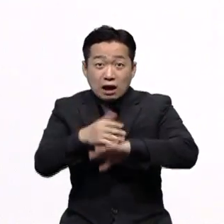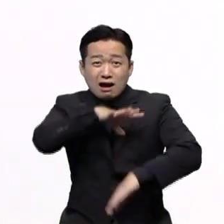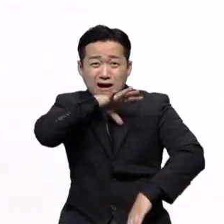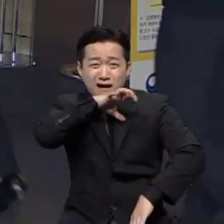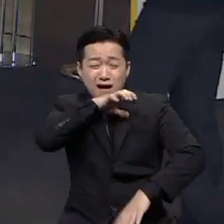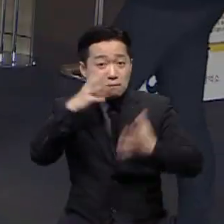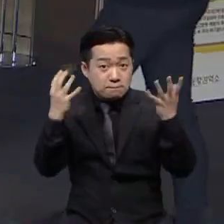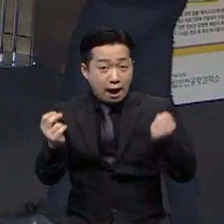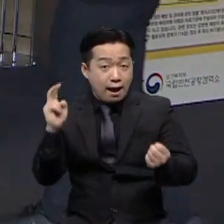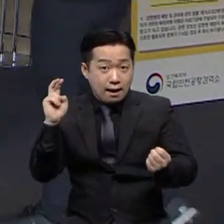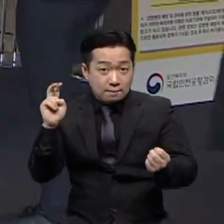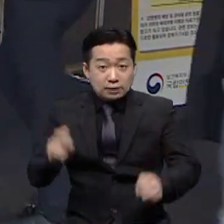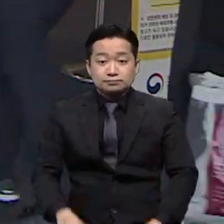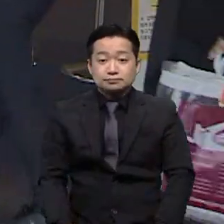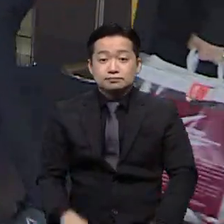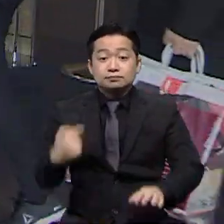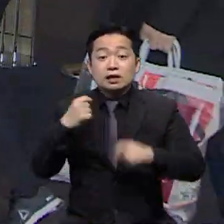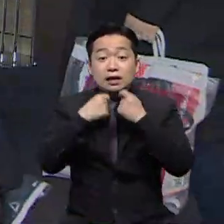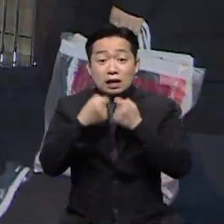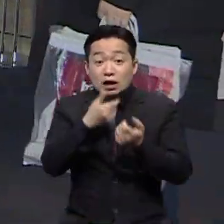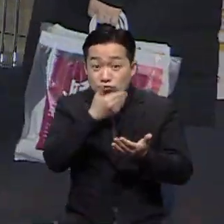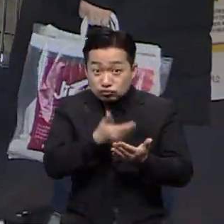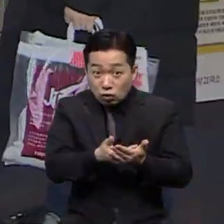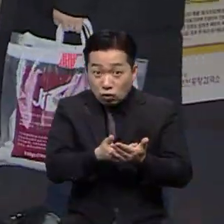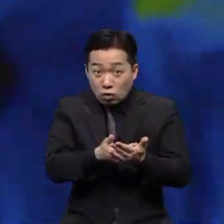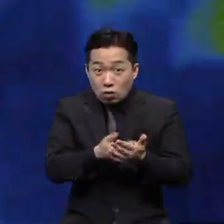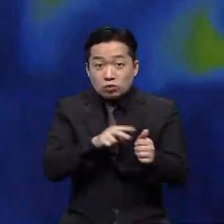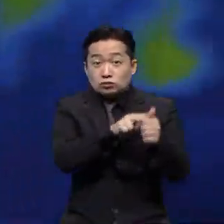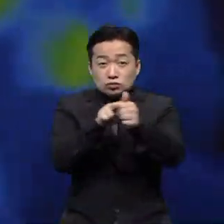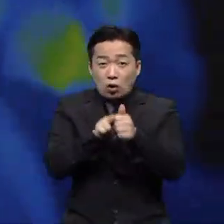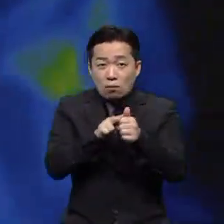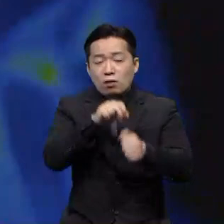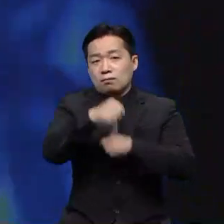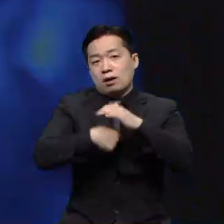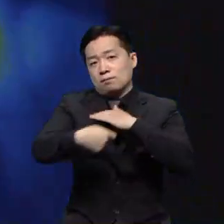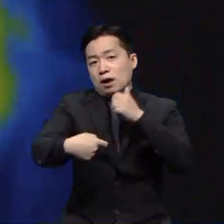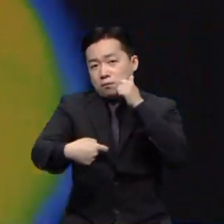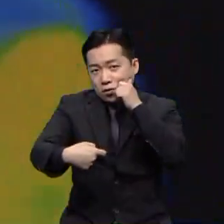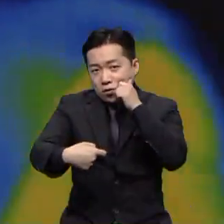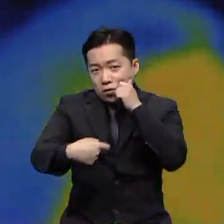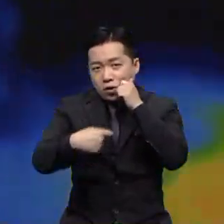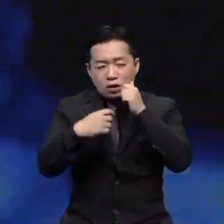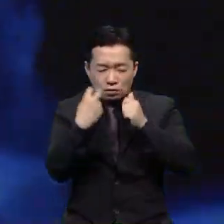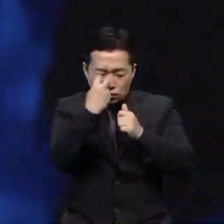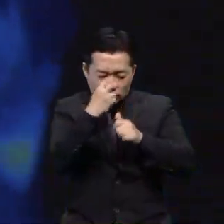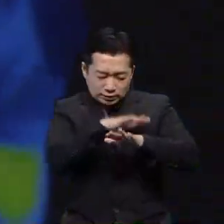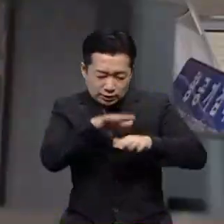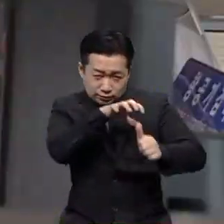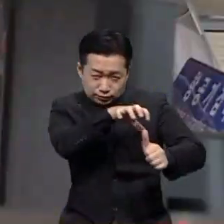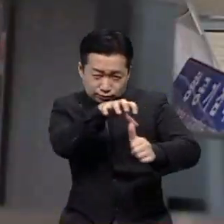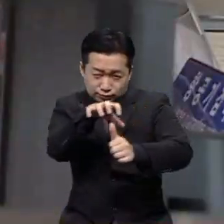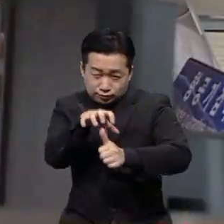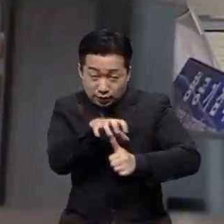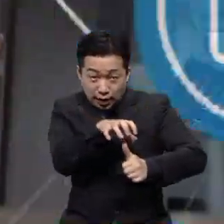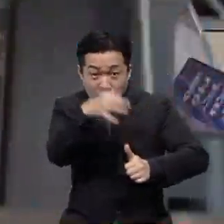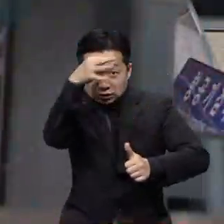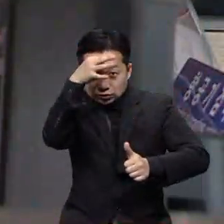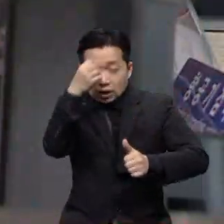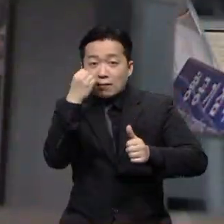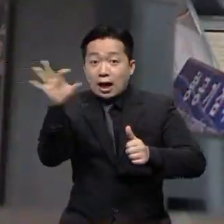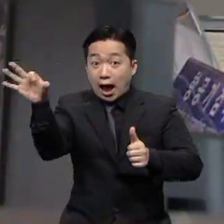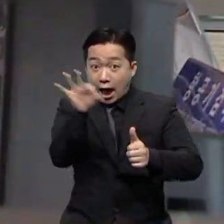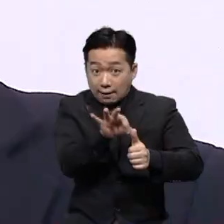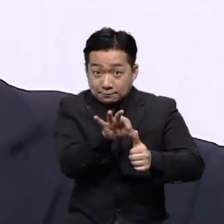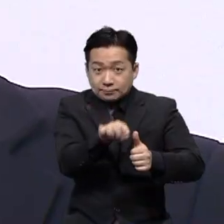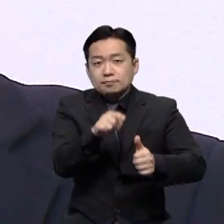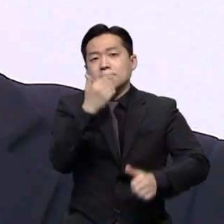겁니다. 또 개인의 소중한 의료정보이기 때문에 보안도 챙겨야 하는데 블록체인 기술 등으로 가능하다고